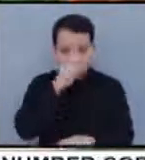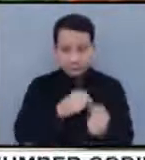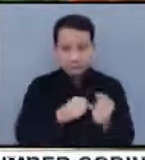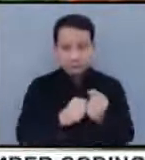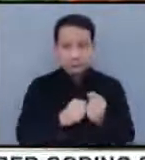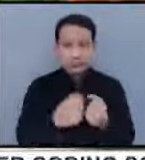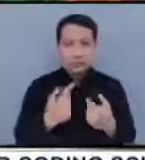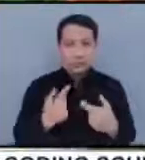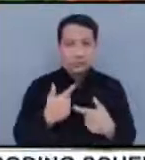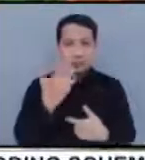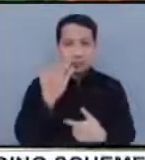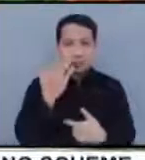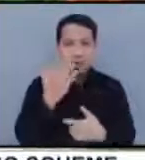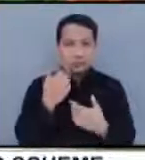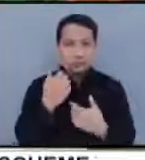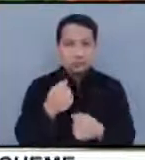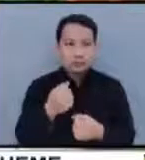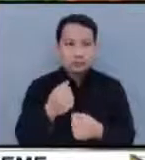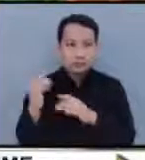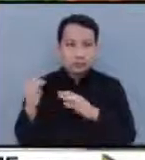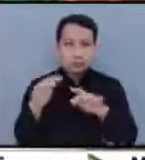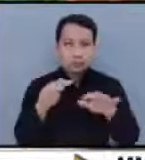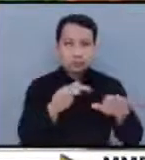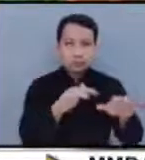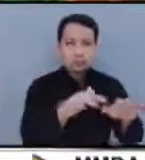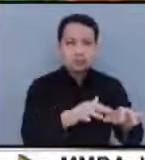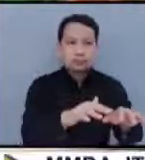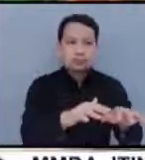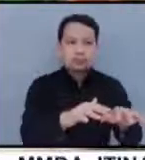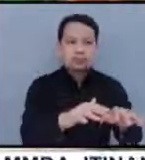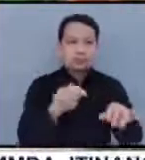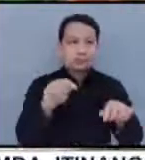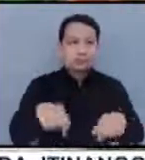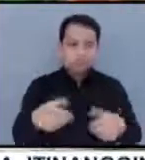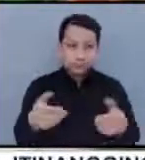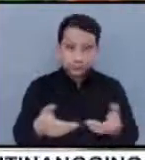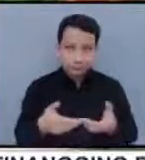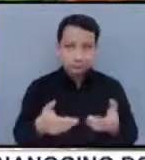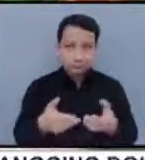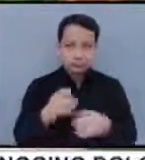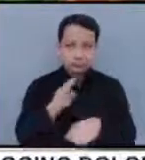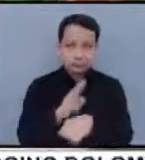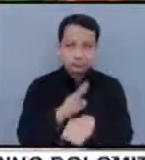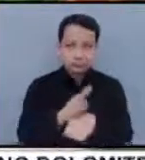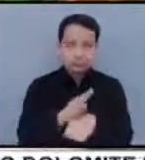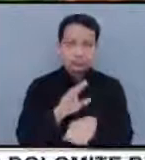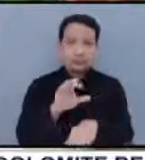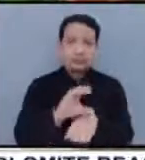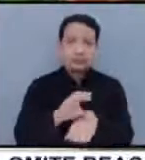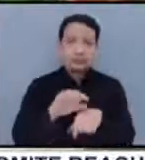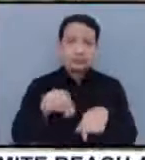dahil sa patuloy na pagdagsa at pagdayo ng mga deboto dito sa Baclaran Church, Parañaque City.